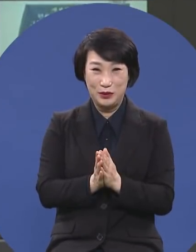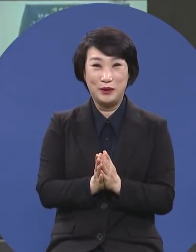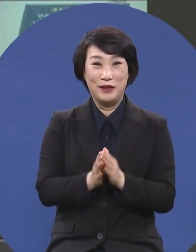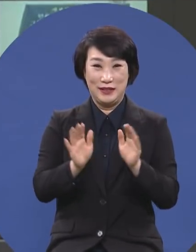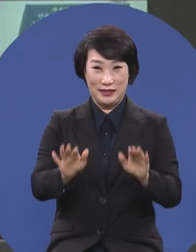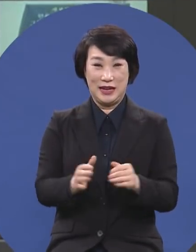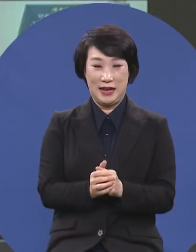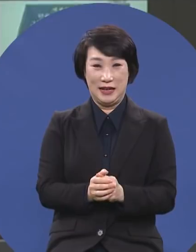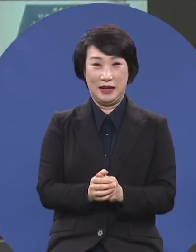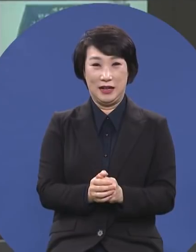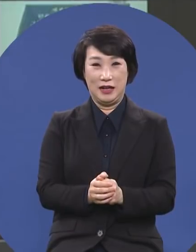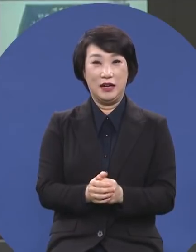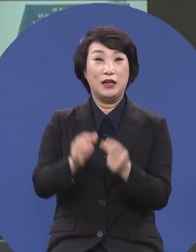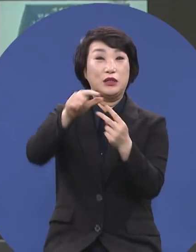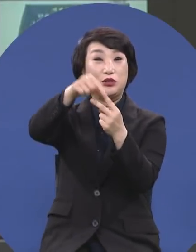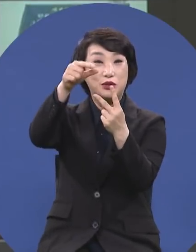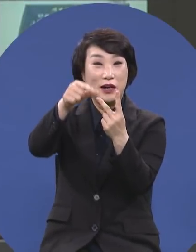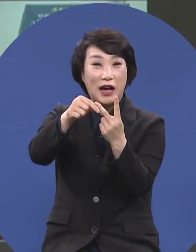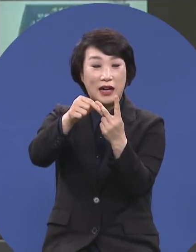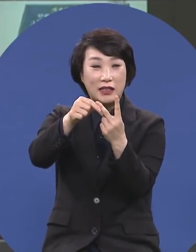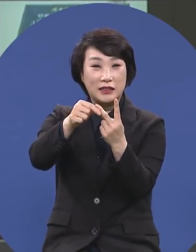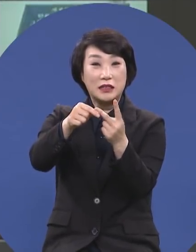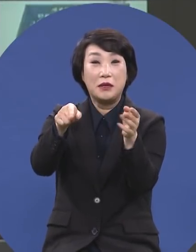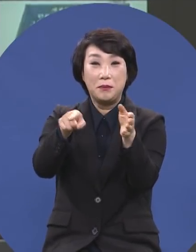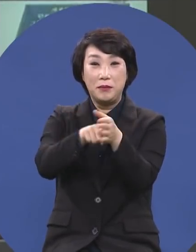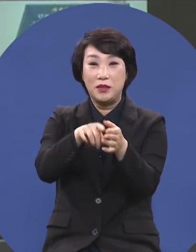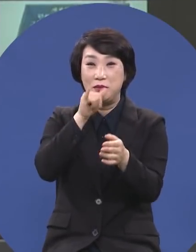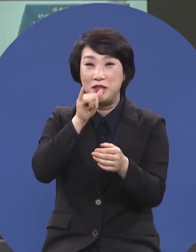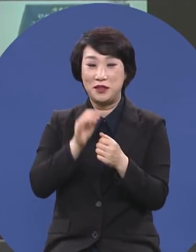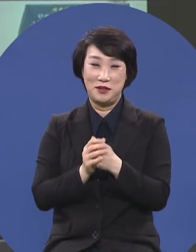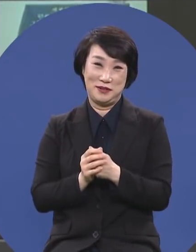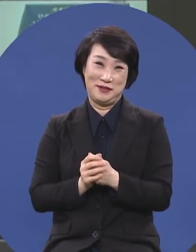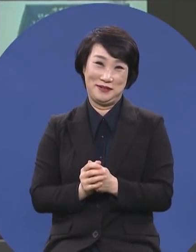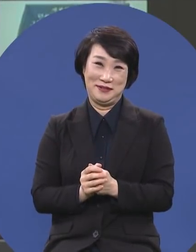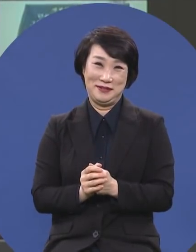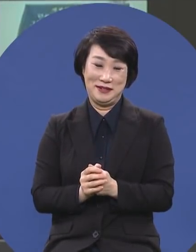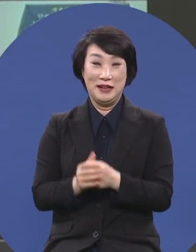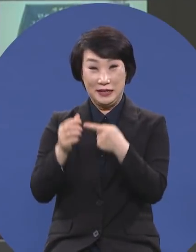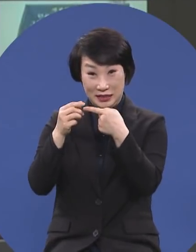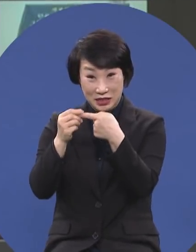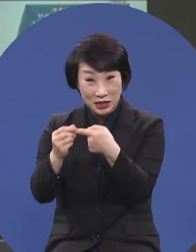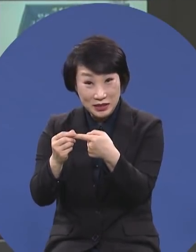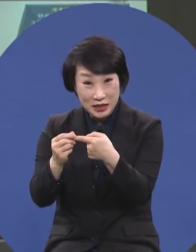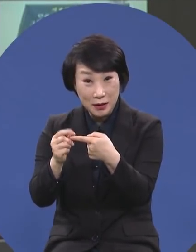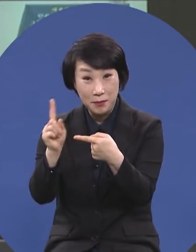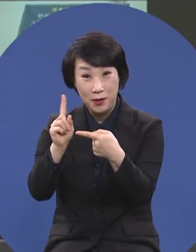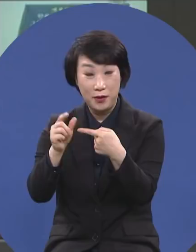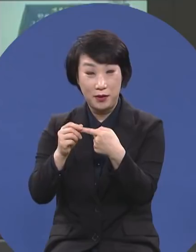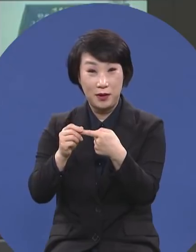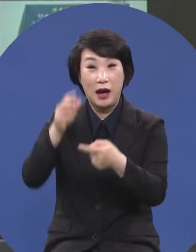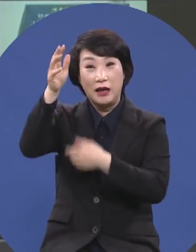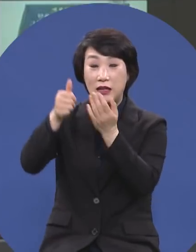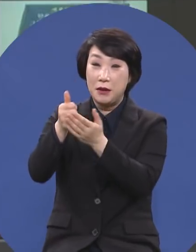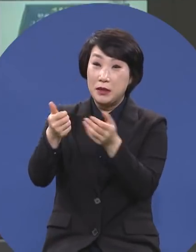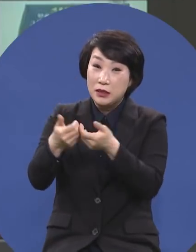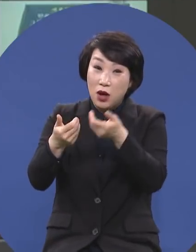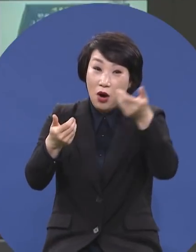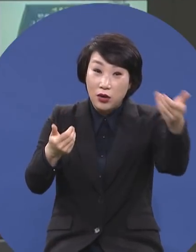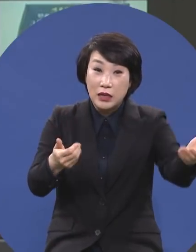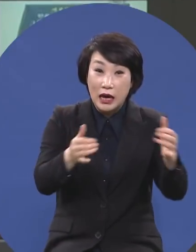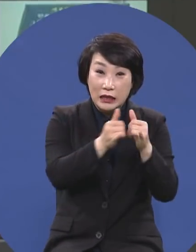크게 두 가지 믿음이 있는데, 하나는 하나님을